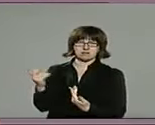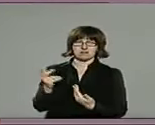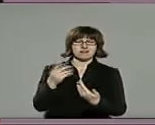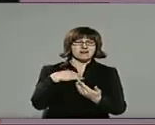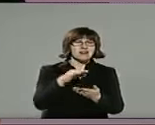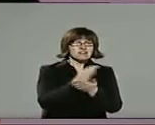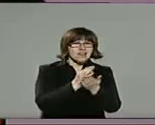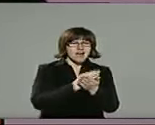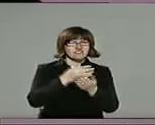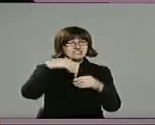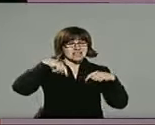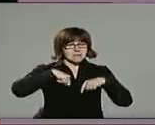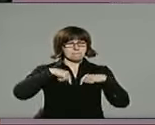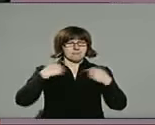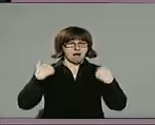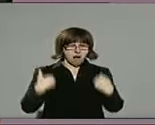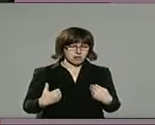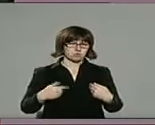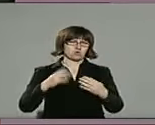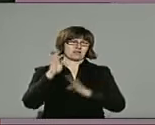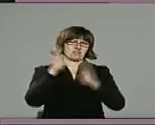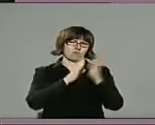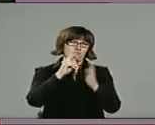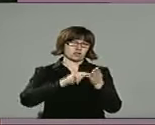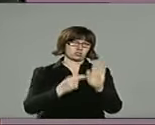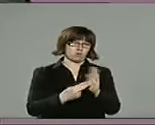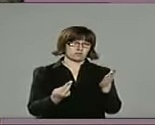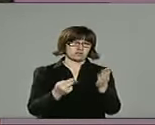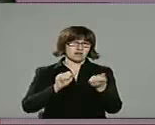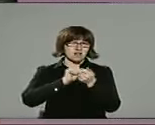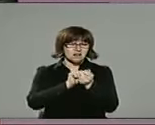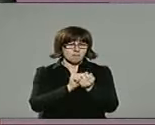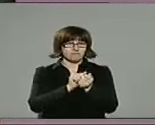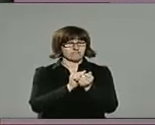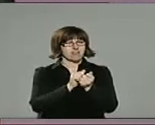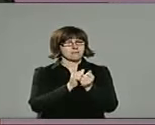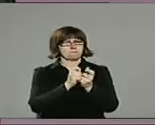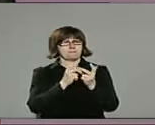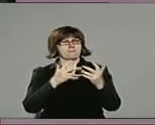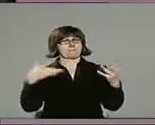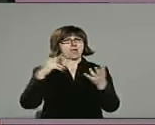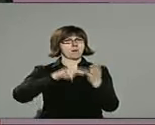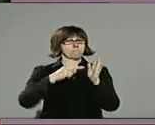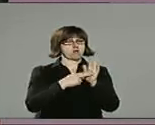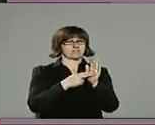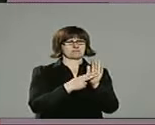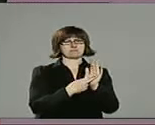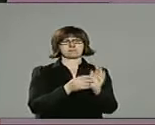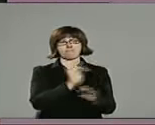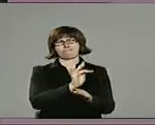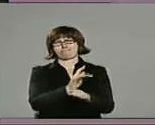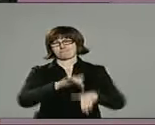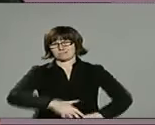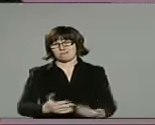Kern um die innere Haltung von demokratischer Politik. Und um den Kampf gegen den wachsenden Zynismus in der Politik und gegenüber der